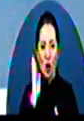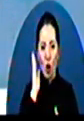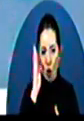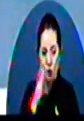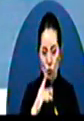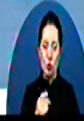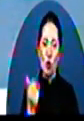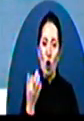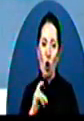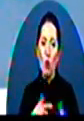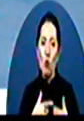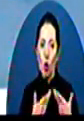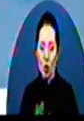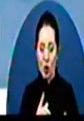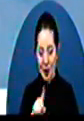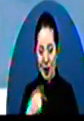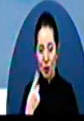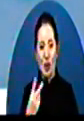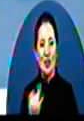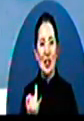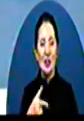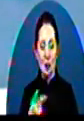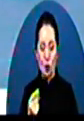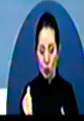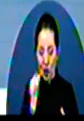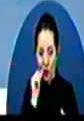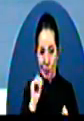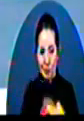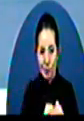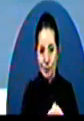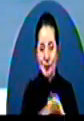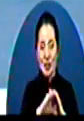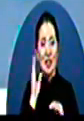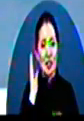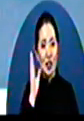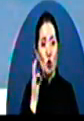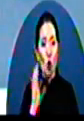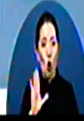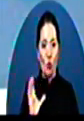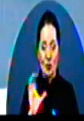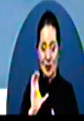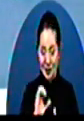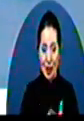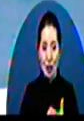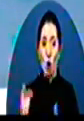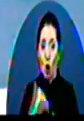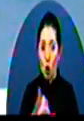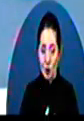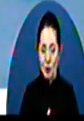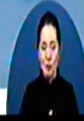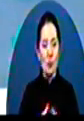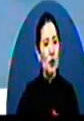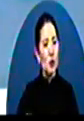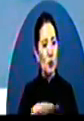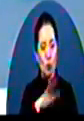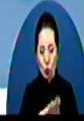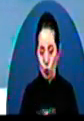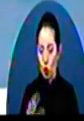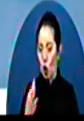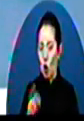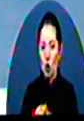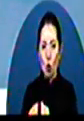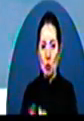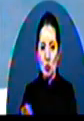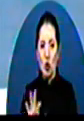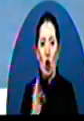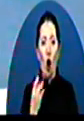өвлүүлэх 1.28 их найд төгрөгийн хуримтлалыг ирээдүйн үе санд бий болголоо. Бид үр хүүхдээ өөр биш өв үлдөөхийн